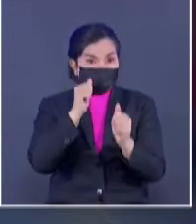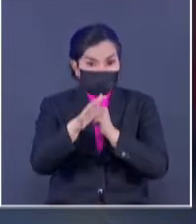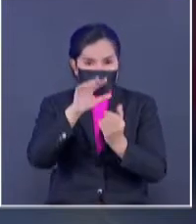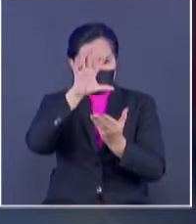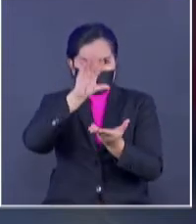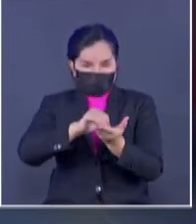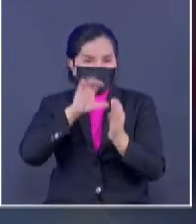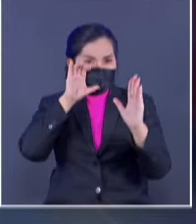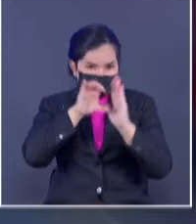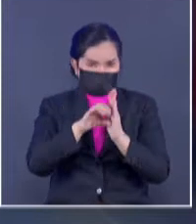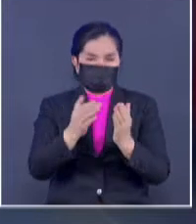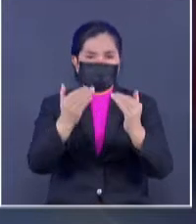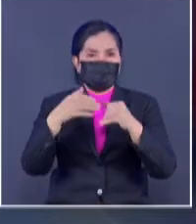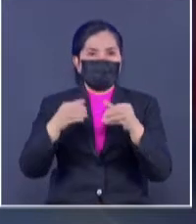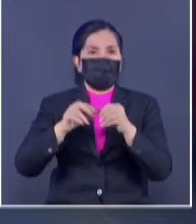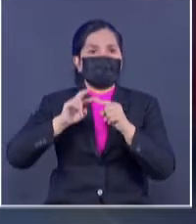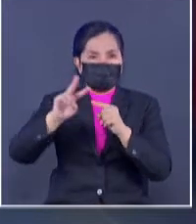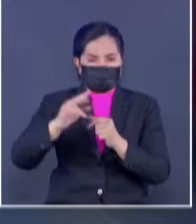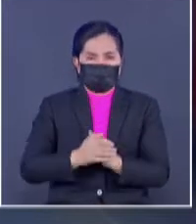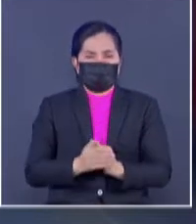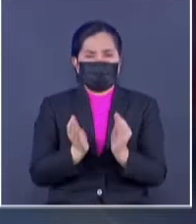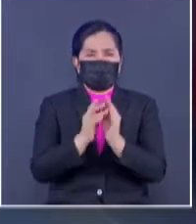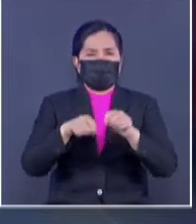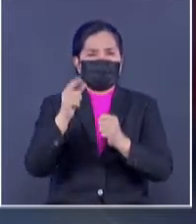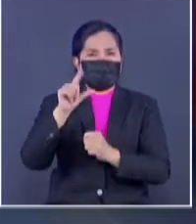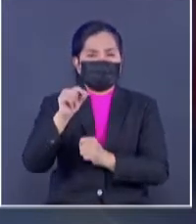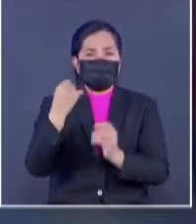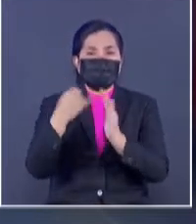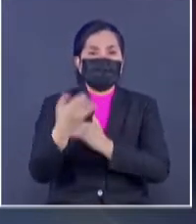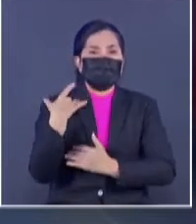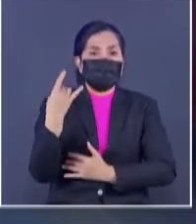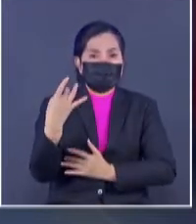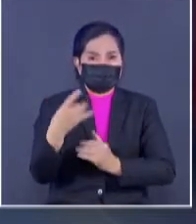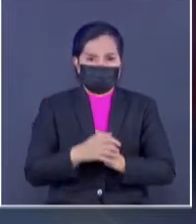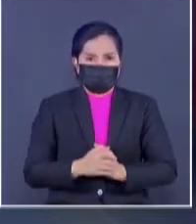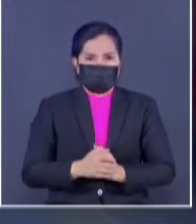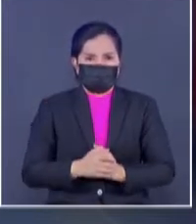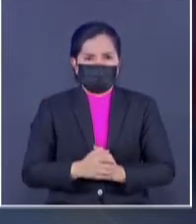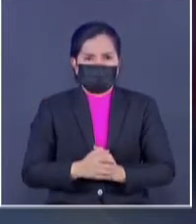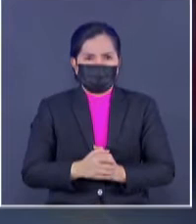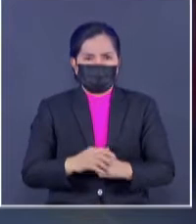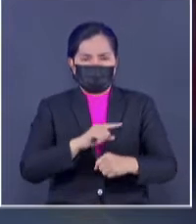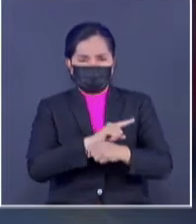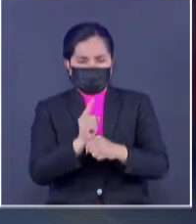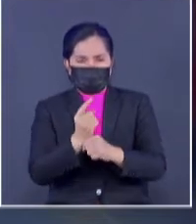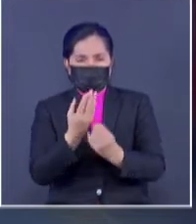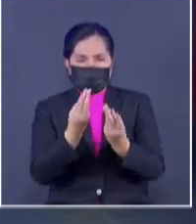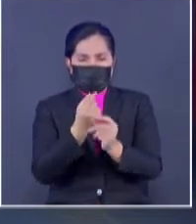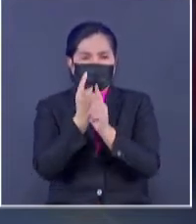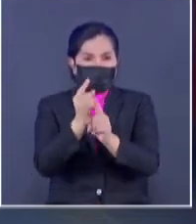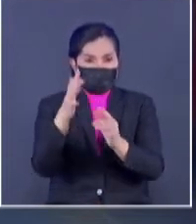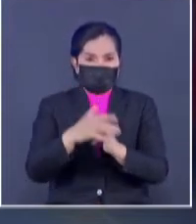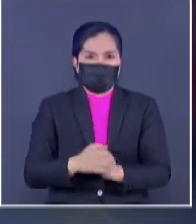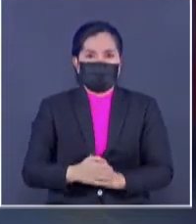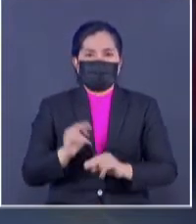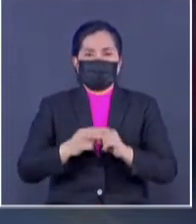อไว้นะคะส่วนกลุ่มที่2ตัด20คะแนนอย่างเช่นไม่ใช้มาตรค่าโดยสารก็คือผู้โดยสารขึ้นไปบนร